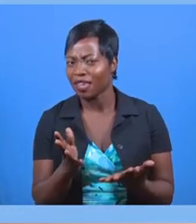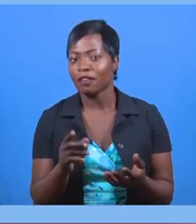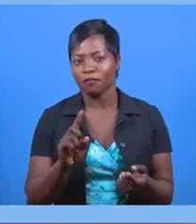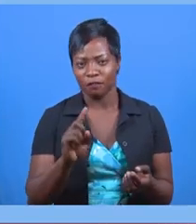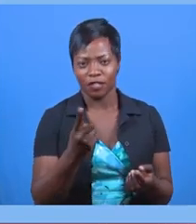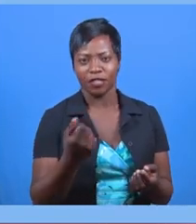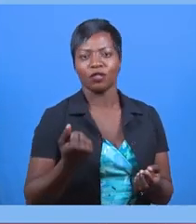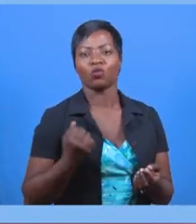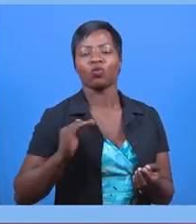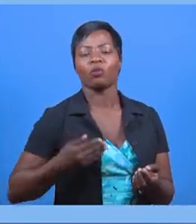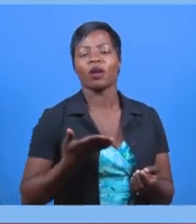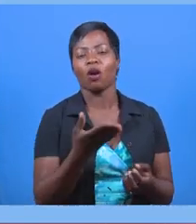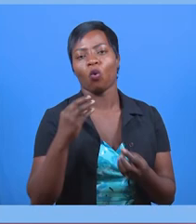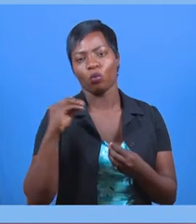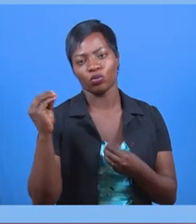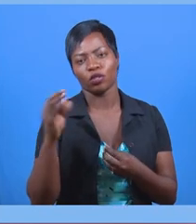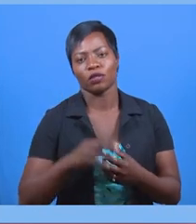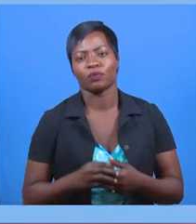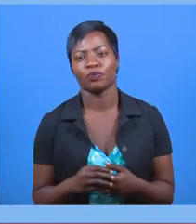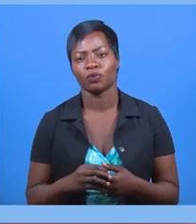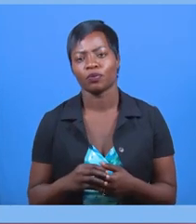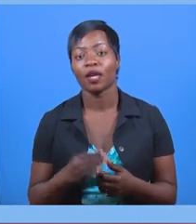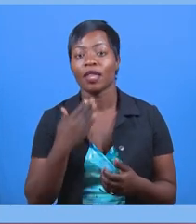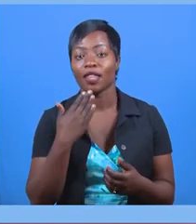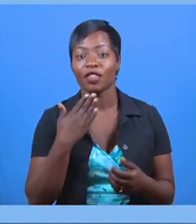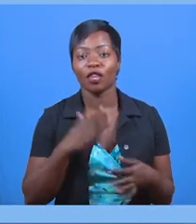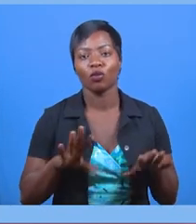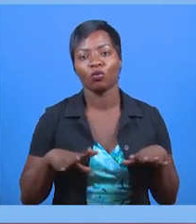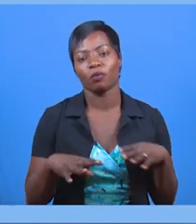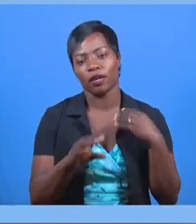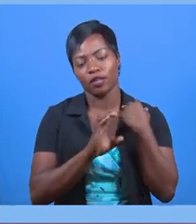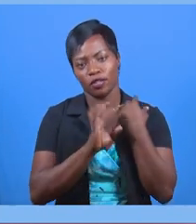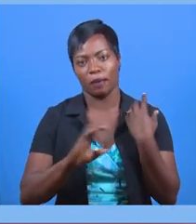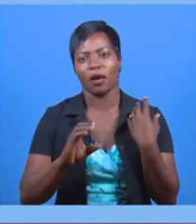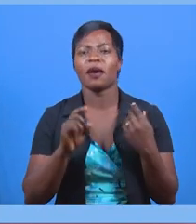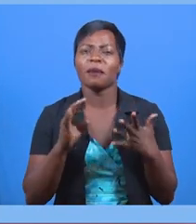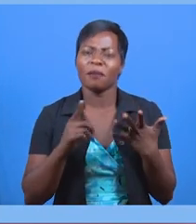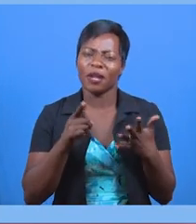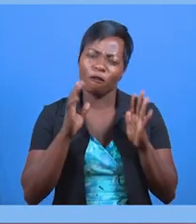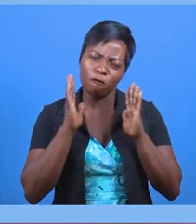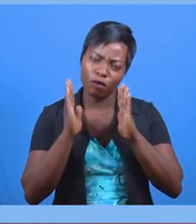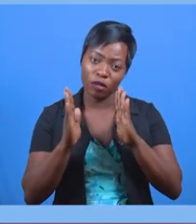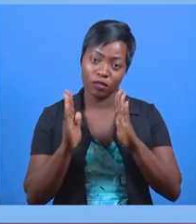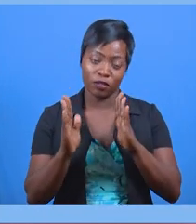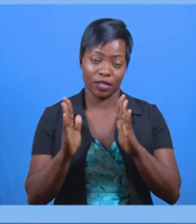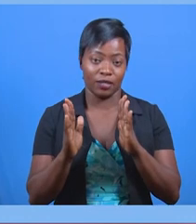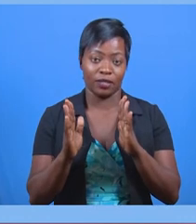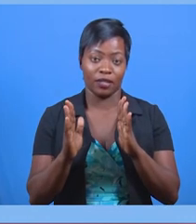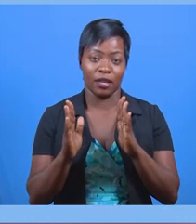opportunity. Mazvita zvenyu Mai Chisamba. Iye zvinezvi takada kunyatsokutarisisa chaizvo